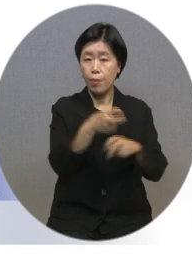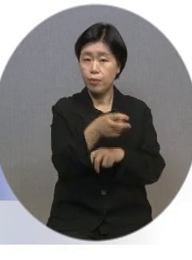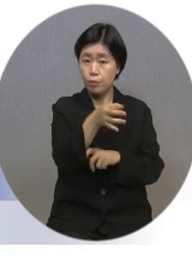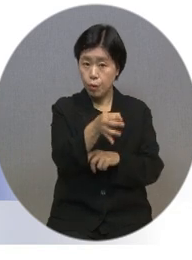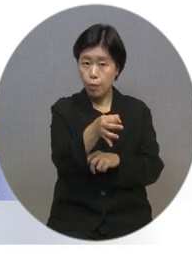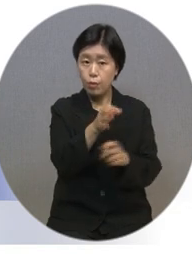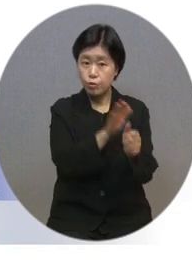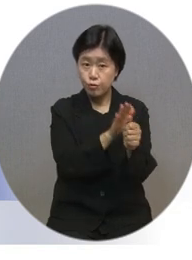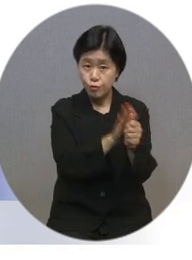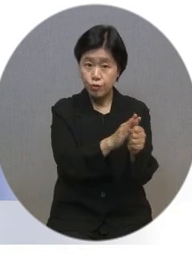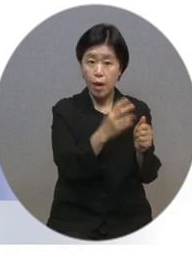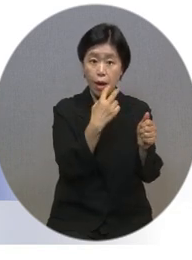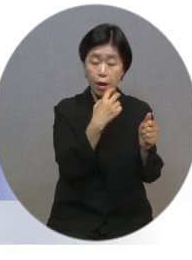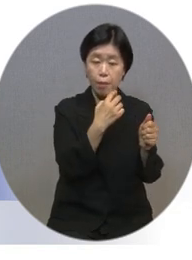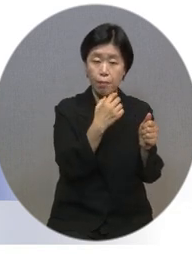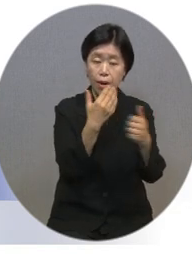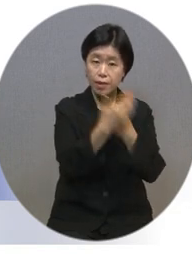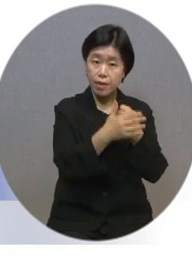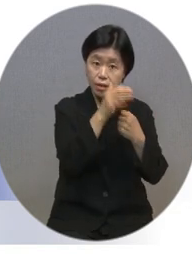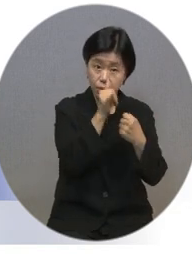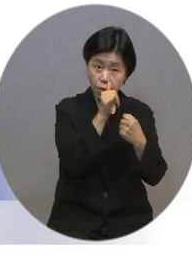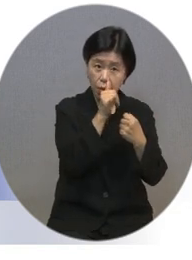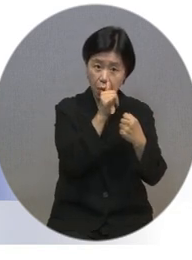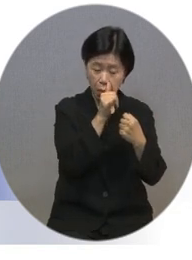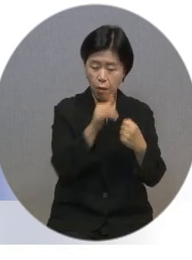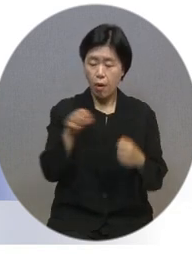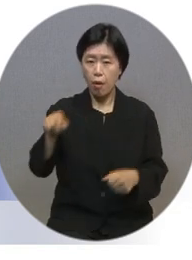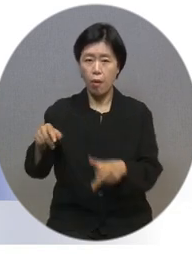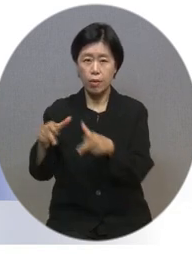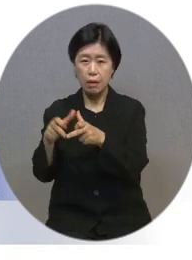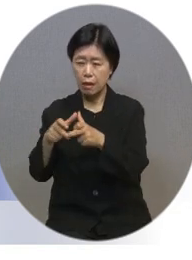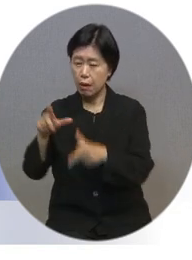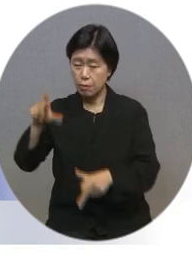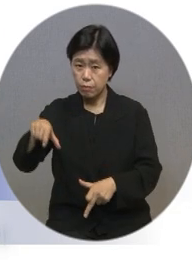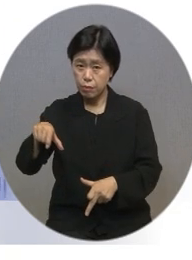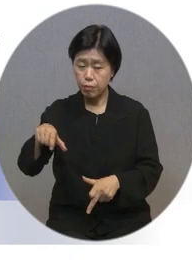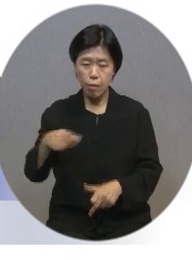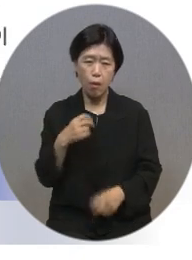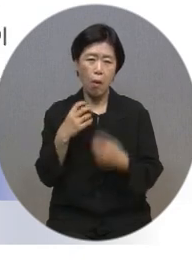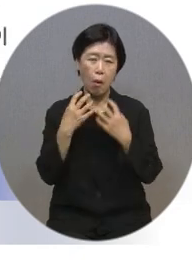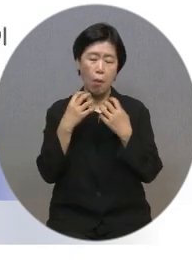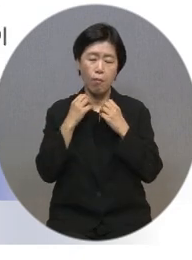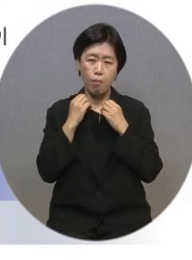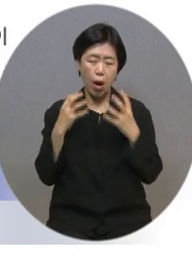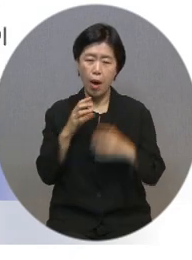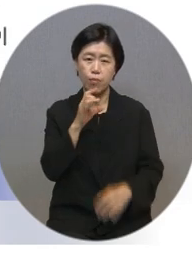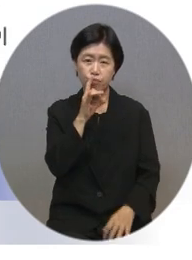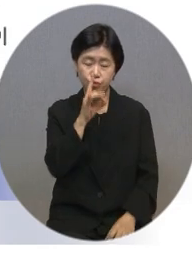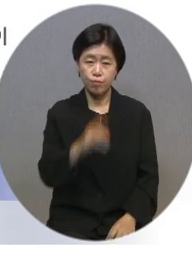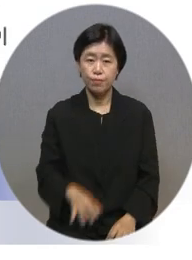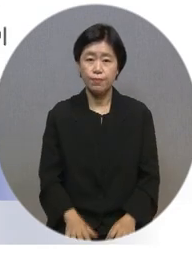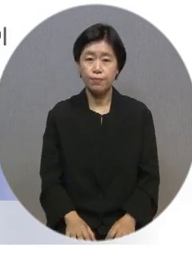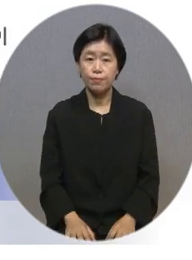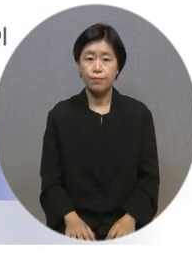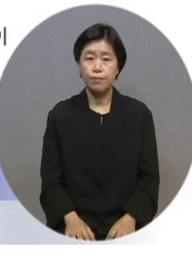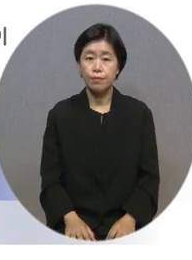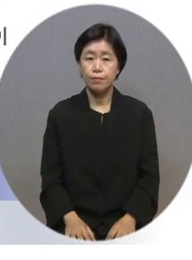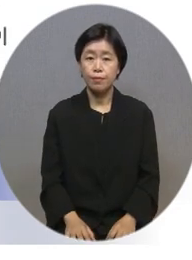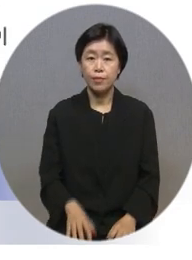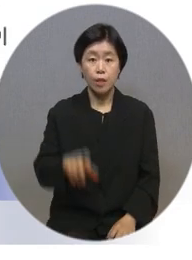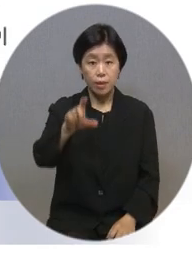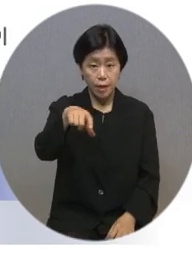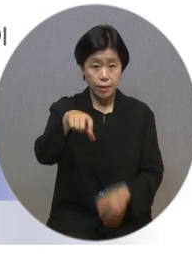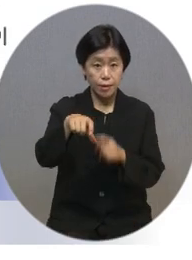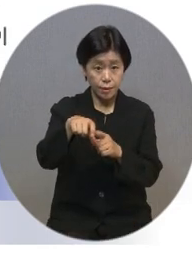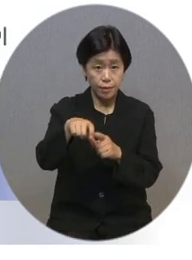요금 지원 사업 혜택을 받는 장애인은 중복으로 지원하지 않습니다 성남시는 해당 카드로 결제한 버스 이용